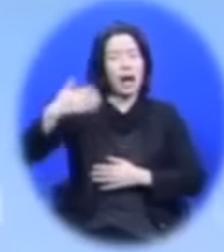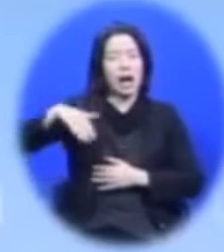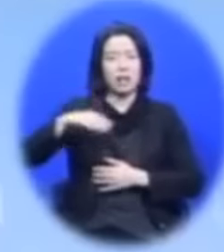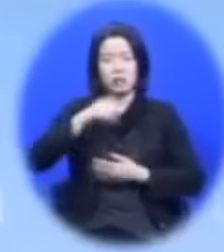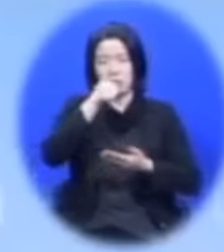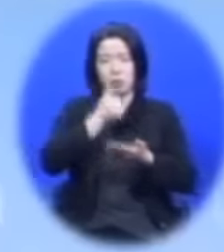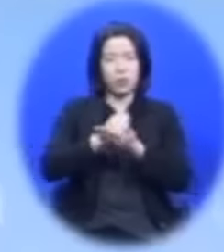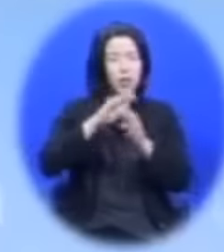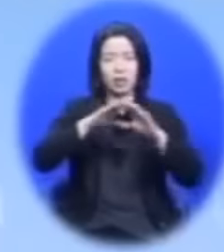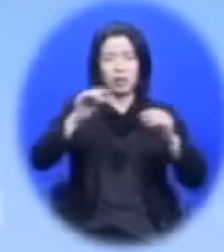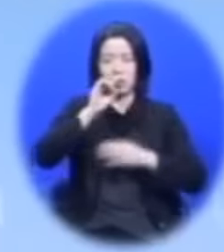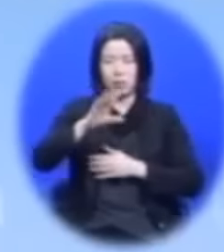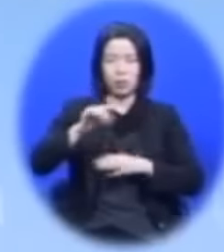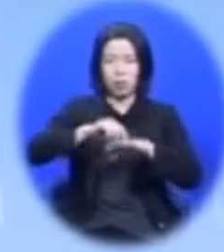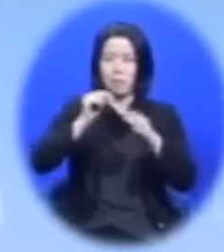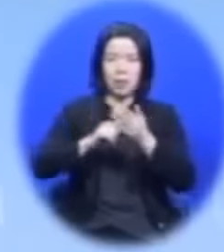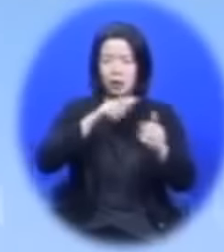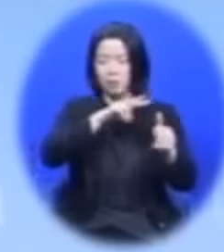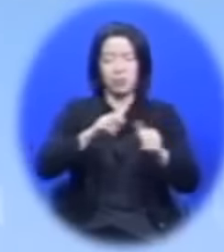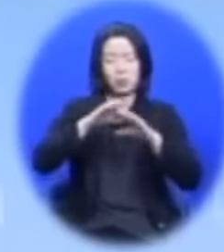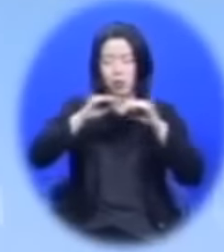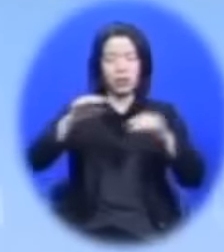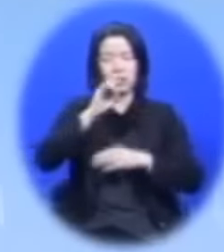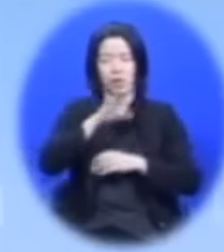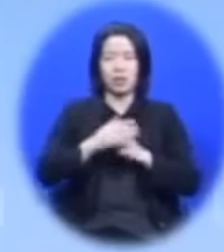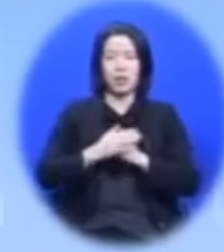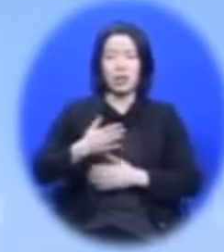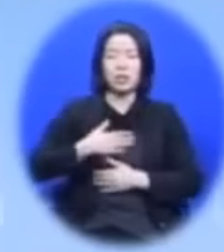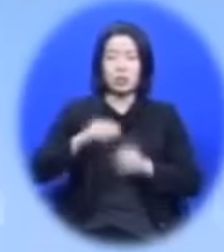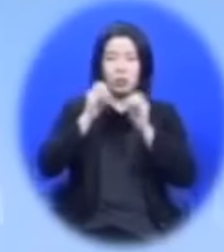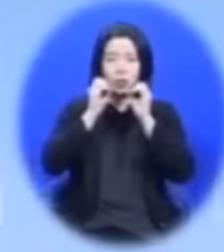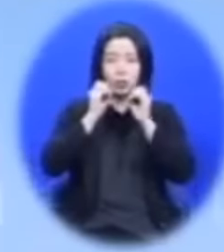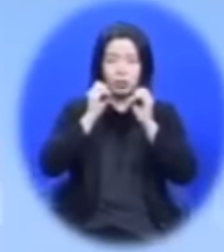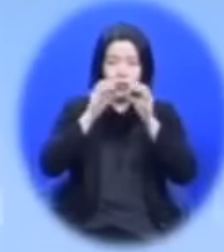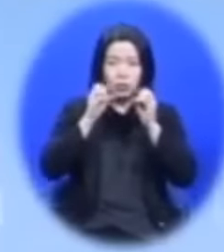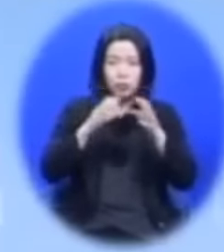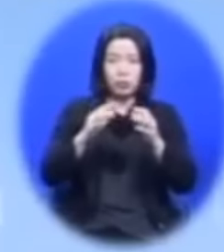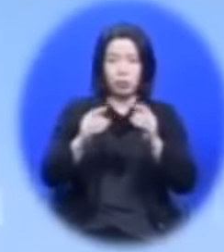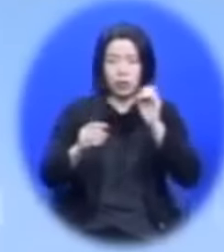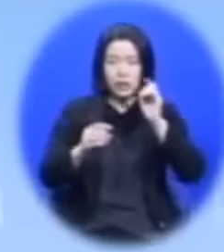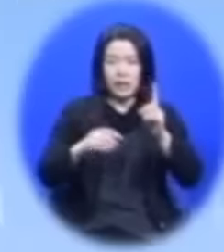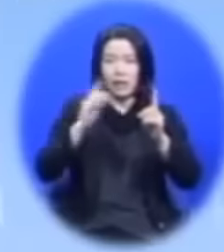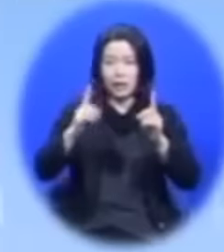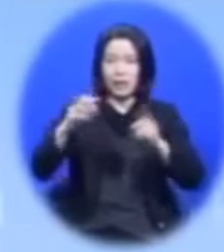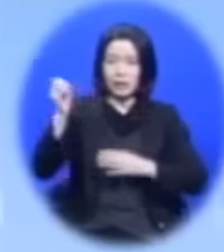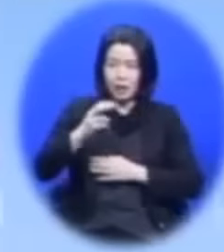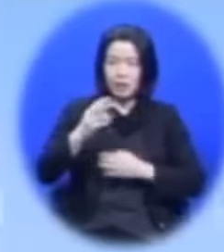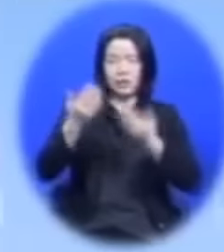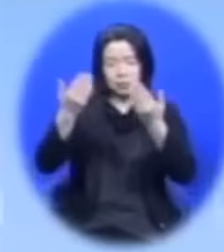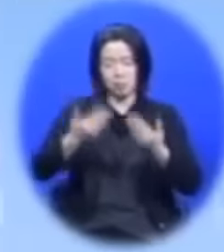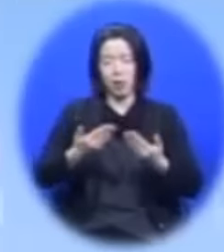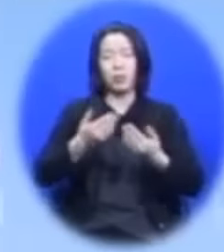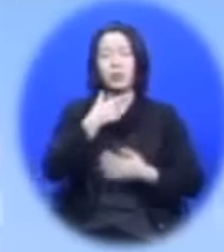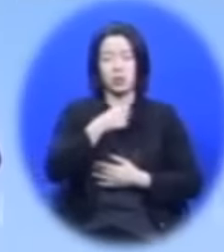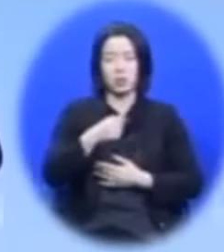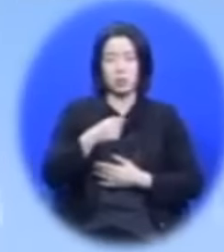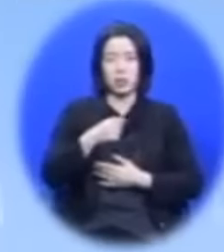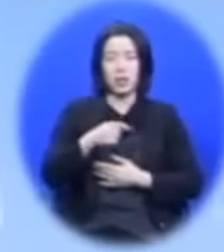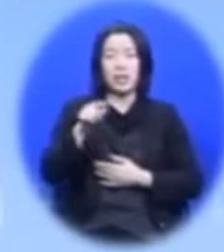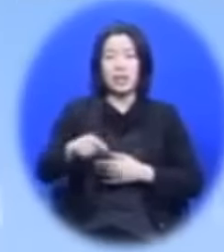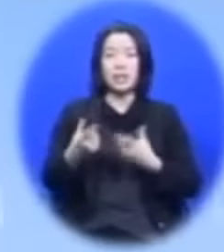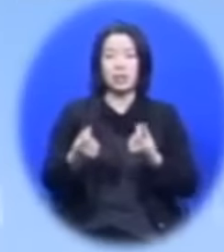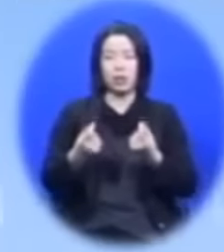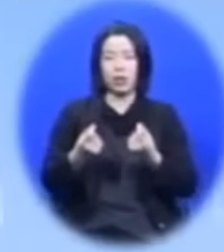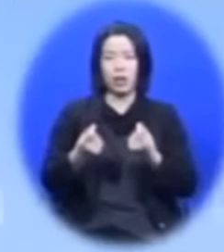제가 마음의 미움이 해결이 안 됩니다. 저 전도 좀 해줘요. 1:1 양육을 다시 좀 받고 싶습니다. 그렇게